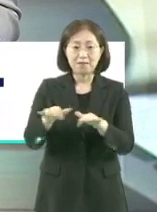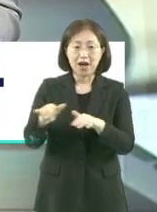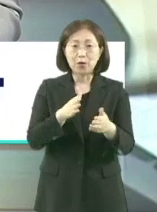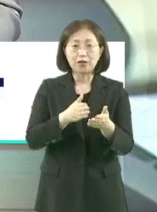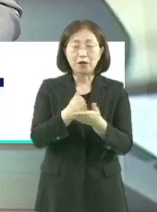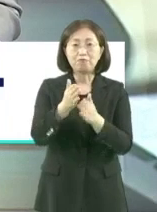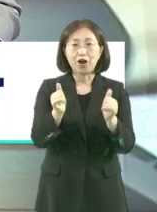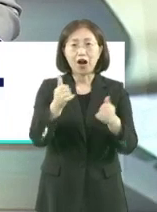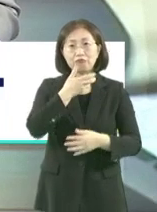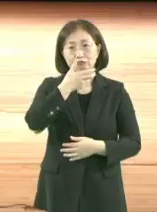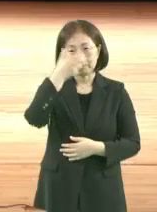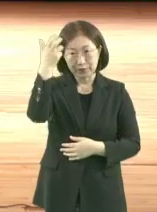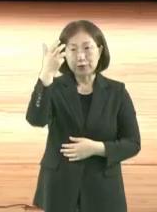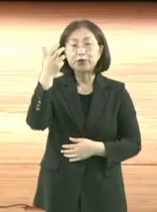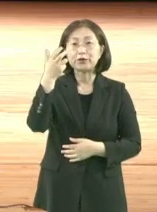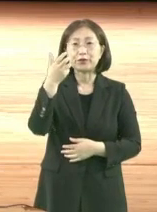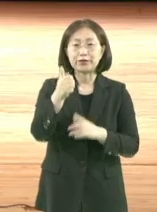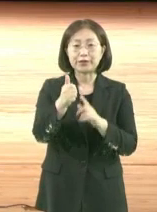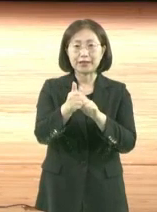만나봤습니다.